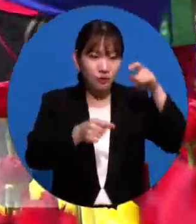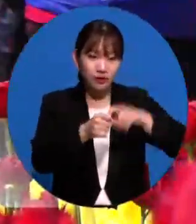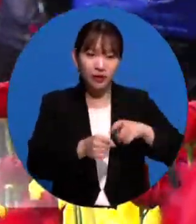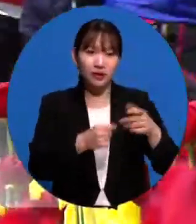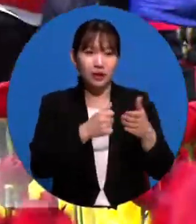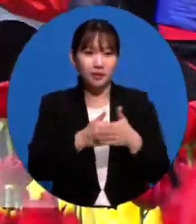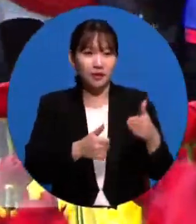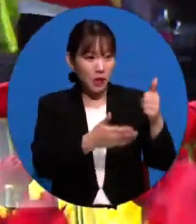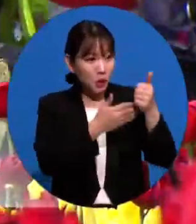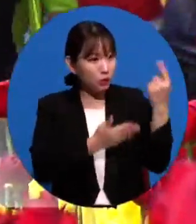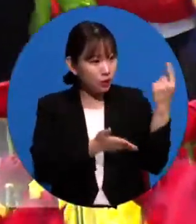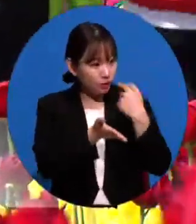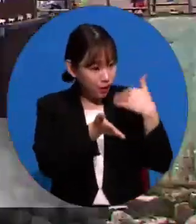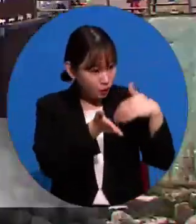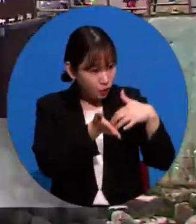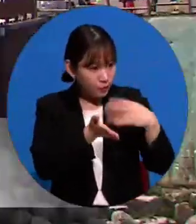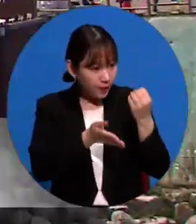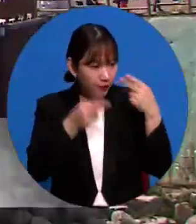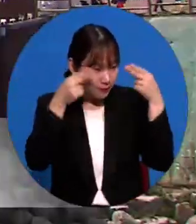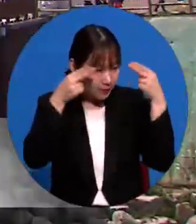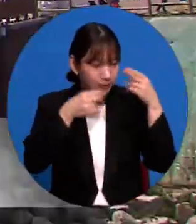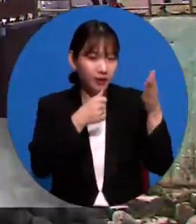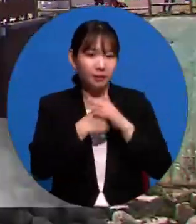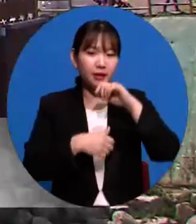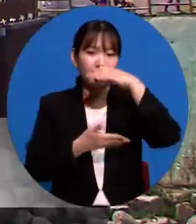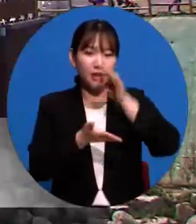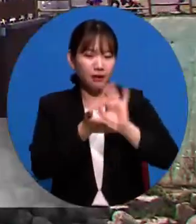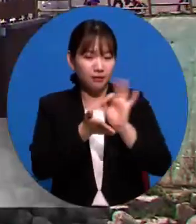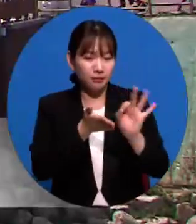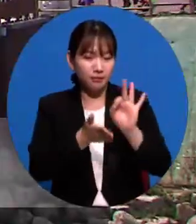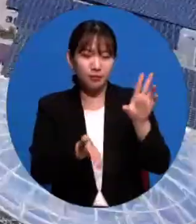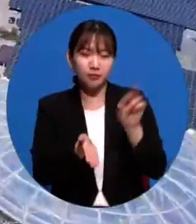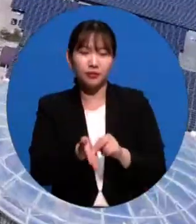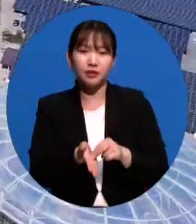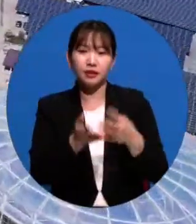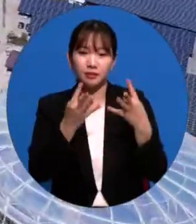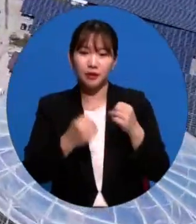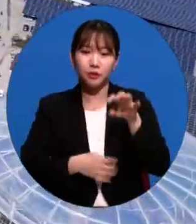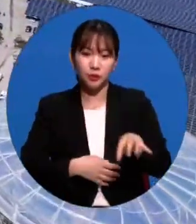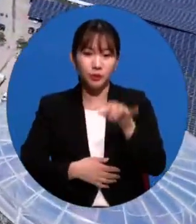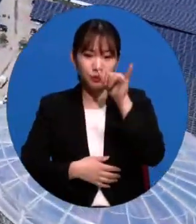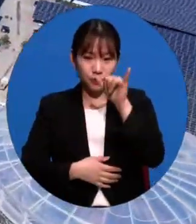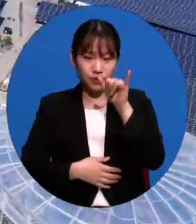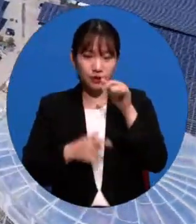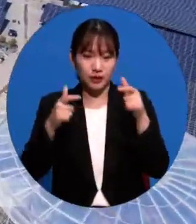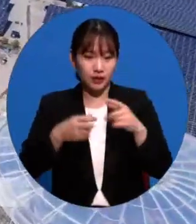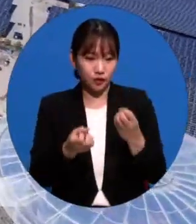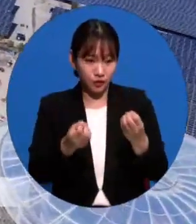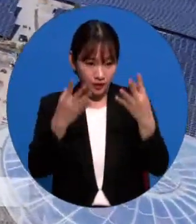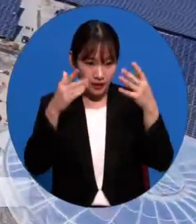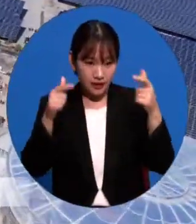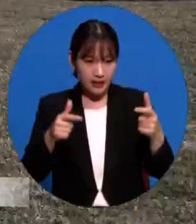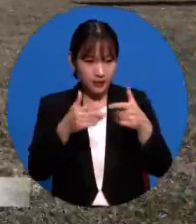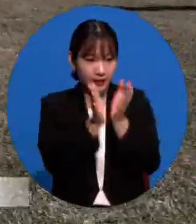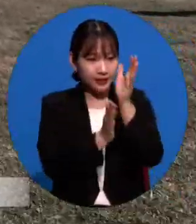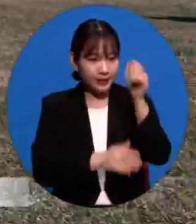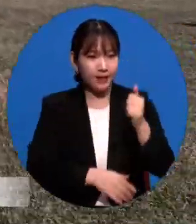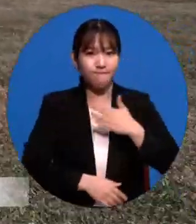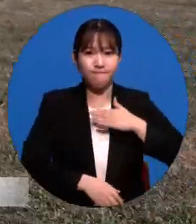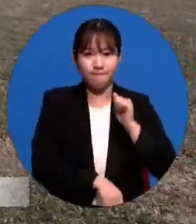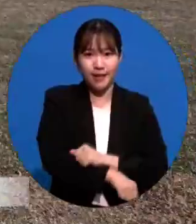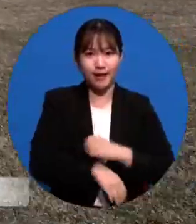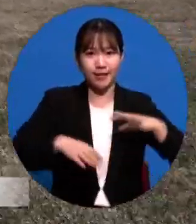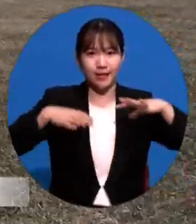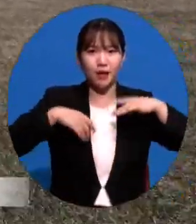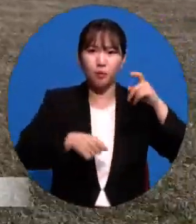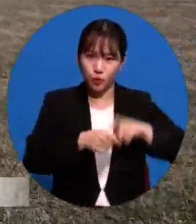등에만 매몰돼 결국 예산 낭비 지적을 받는 축제도 한두 개가 아닙니다. 지역 축제가 지역 단체장의 성과